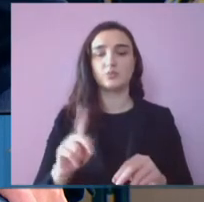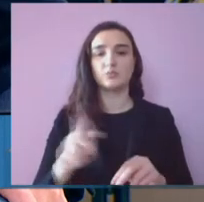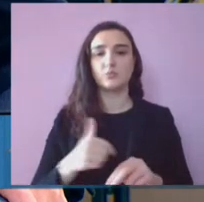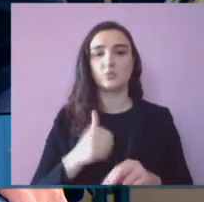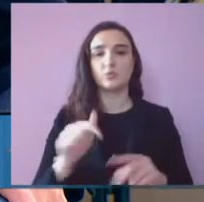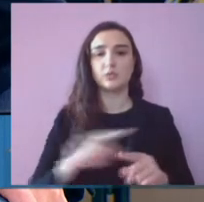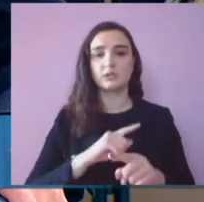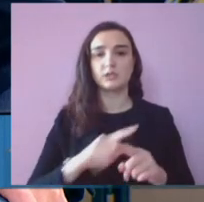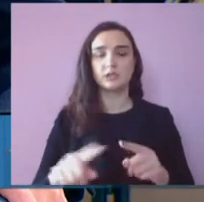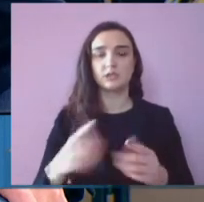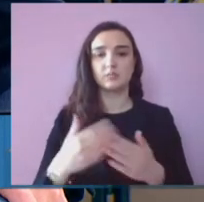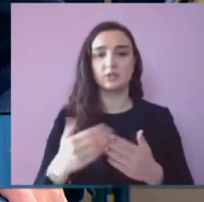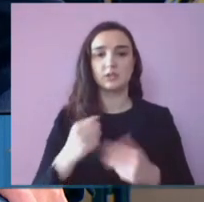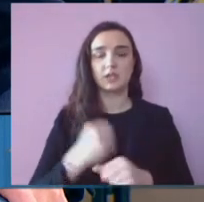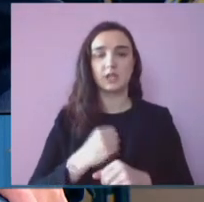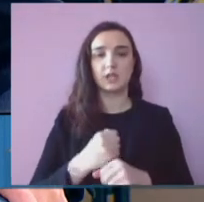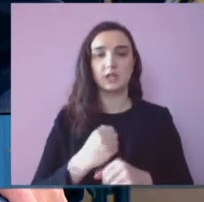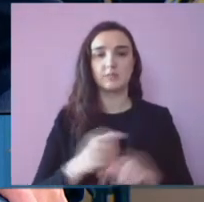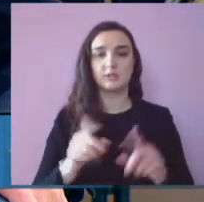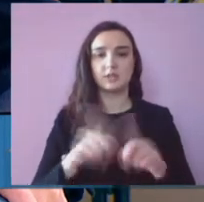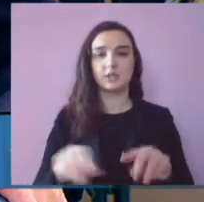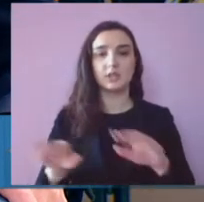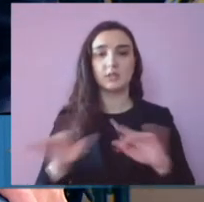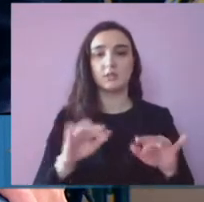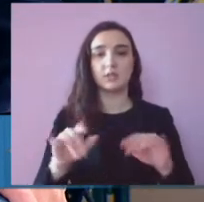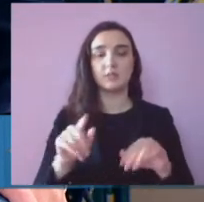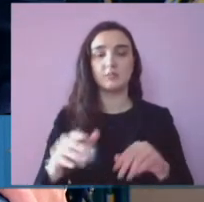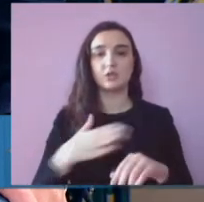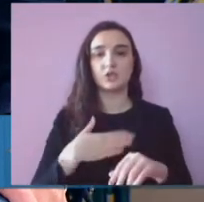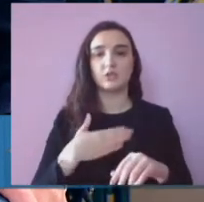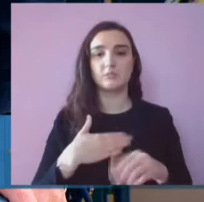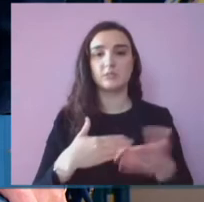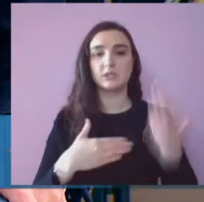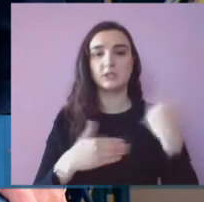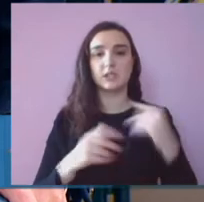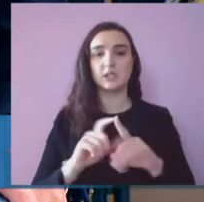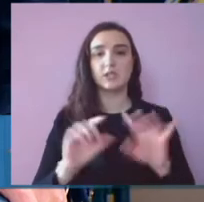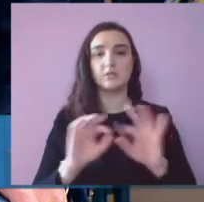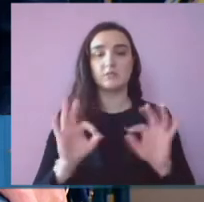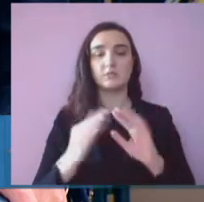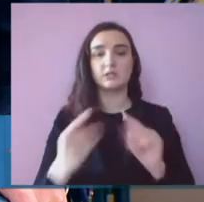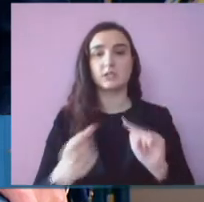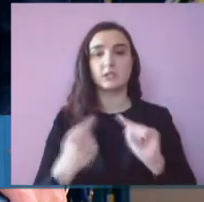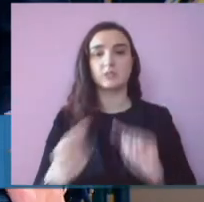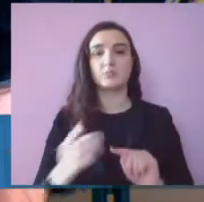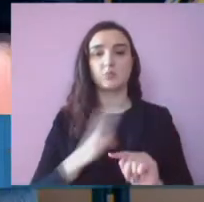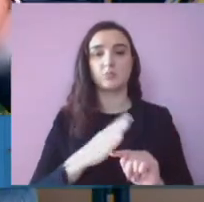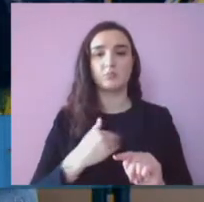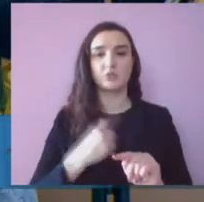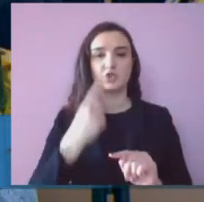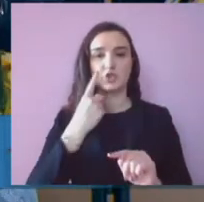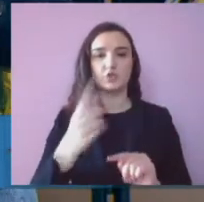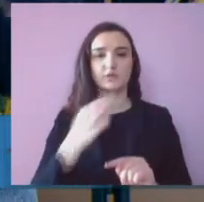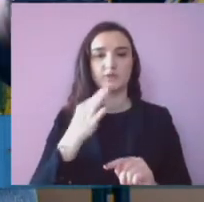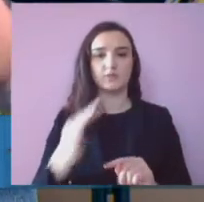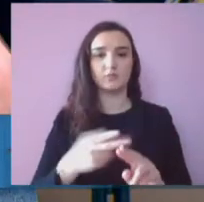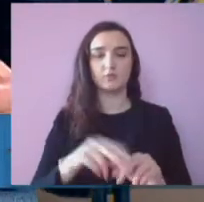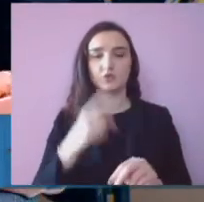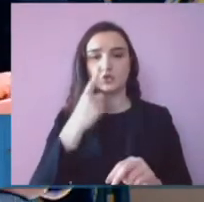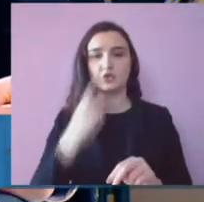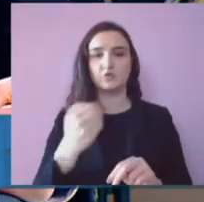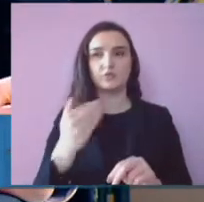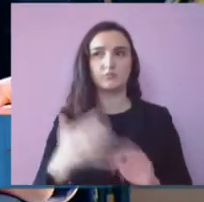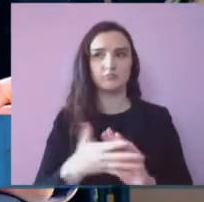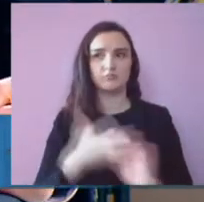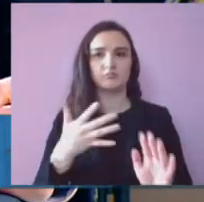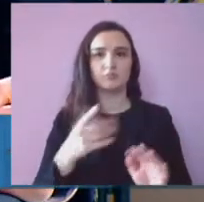თქვათ, გააკეთებს ისეთ ქმედებას, რომელიც ჩემი წინა ნათქვამი საწინააღმდეგო, მე იმაზე შენიშნას ვეუბნები. ეს შენიშნა მას აწყობს, იმიტომ რომ